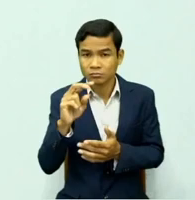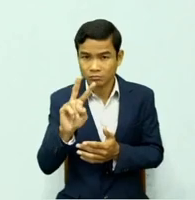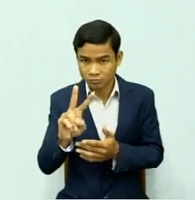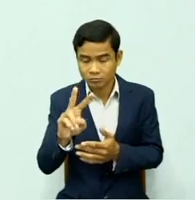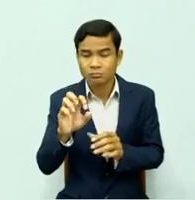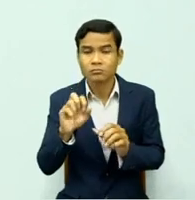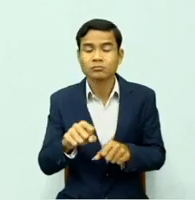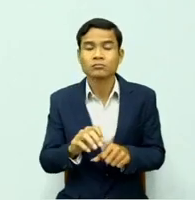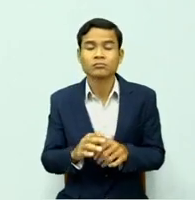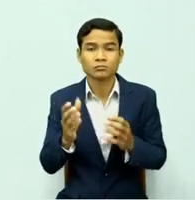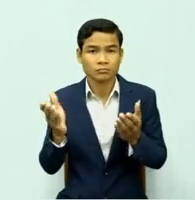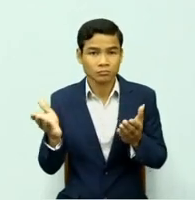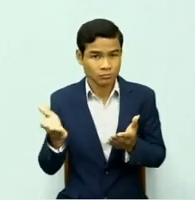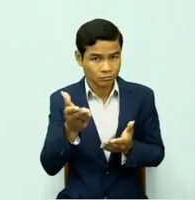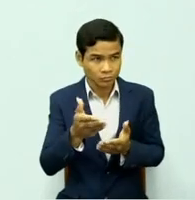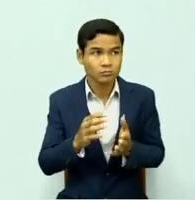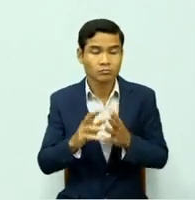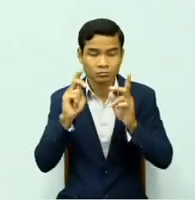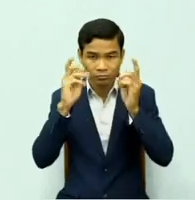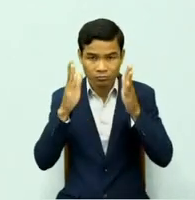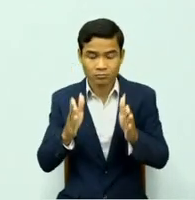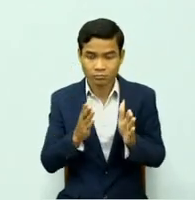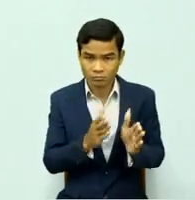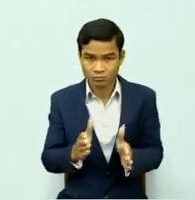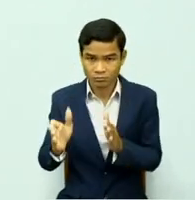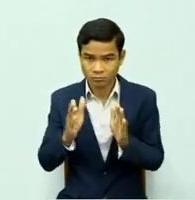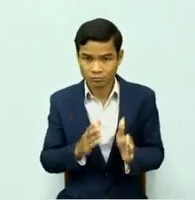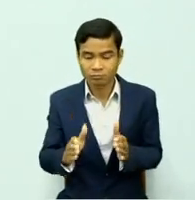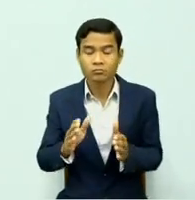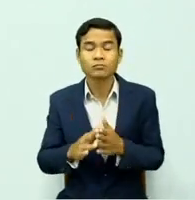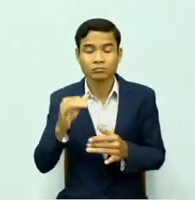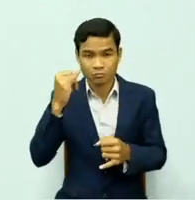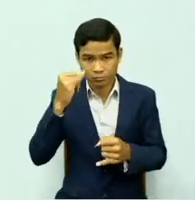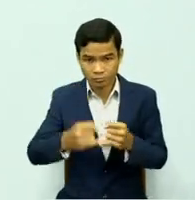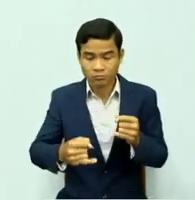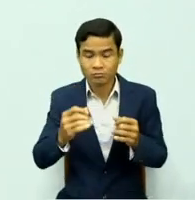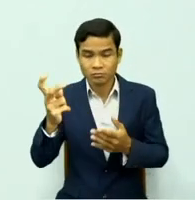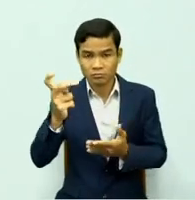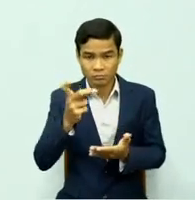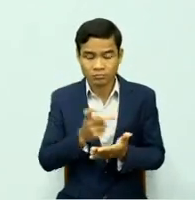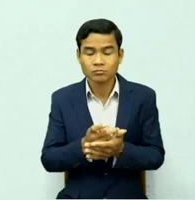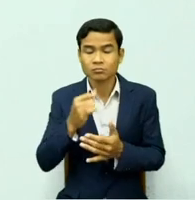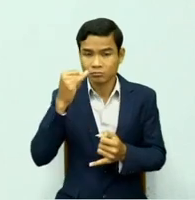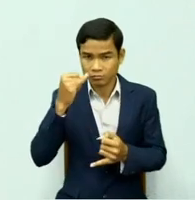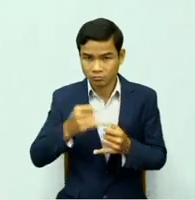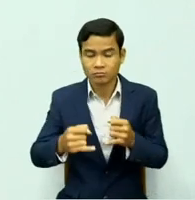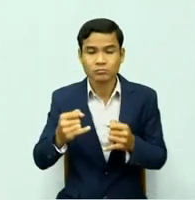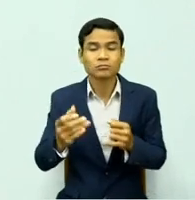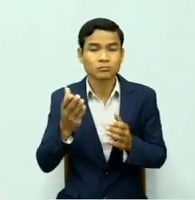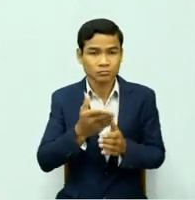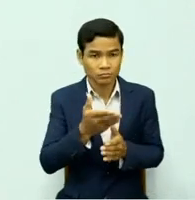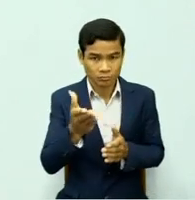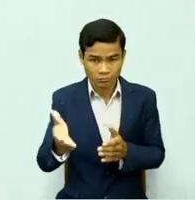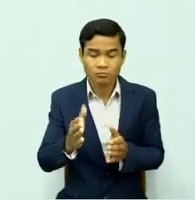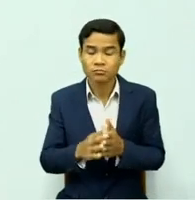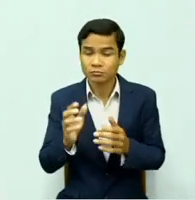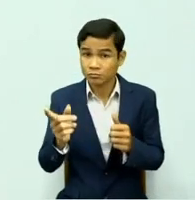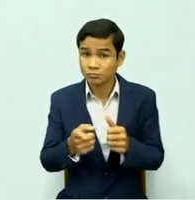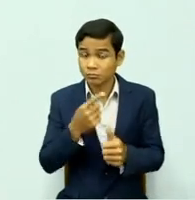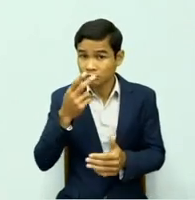ទី2អញ្ចឹងឥឡូវអ្នកគ្រូនឹងរៀបលំនាំគំរូចុងក្រោយគេតោះយើងរៀបទាំងអស់គ្នាដំបងគឺ